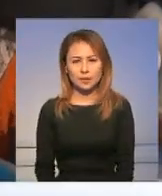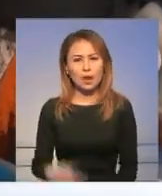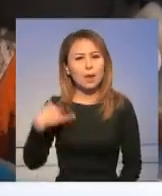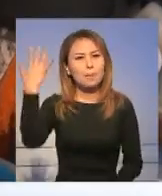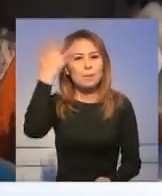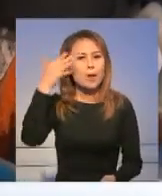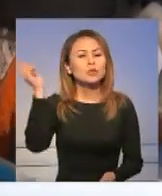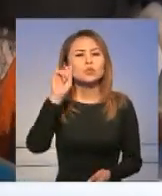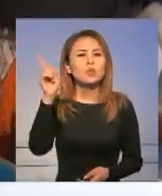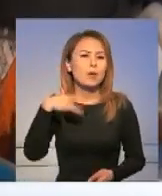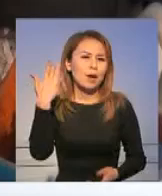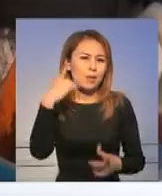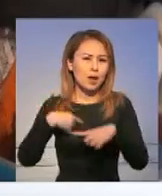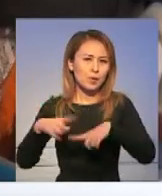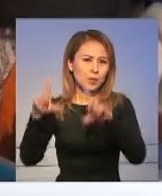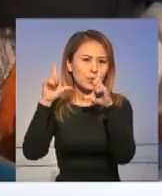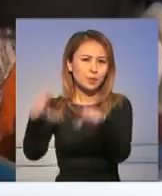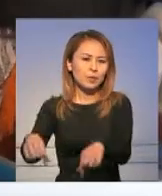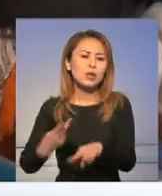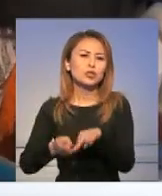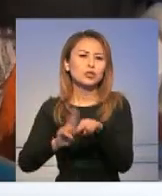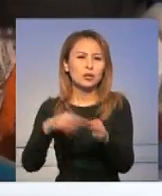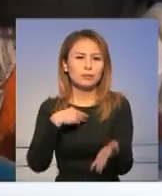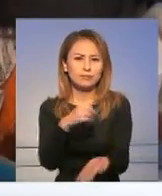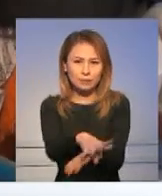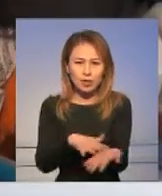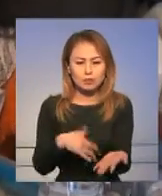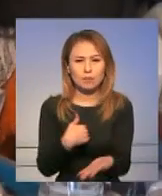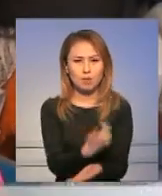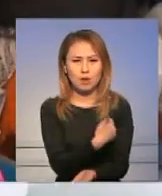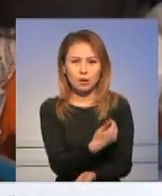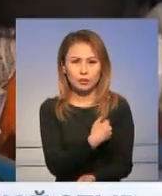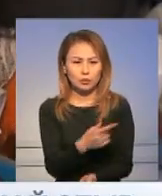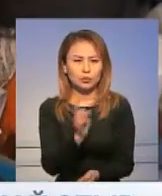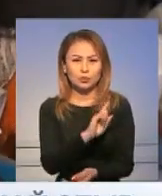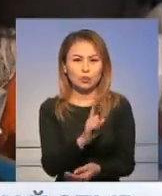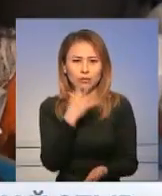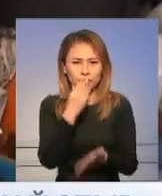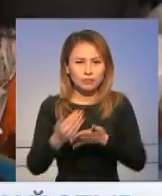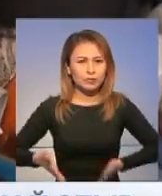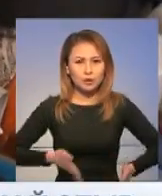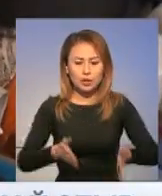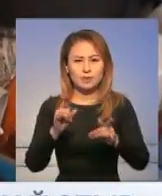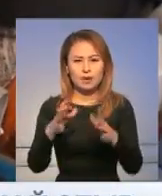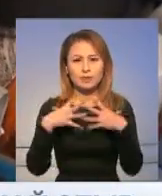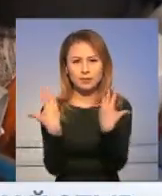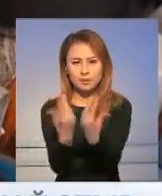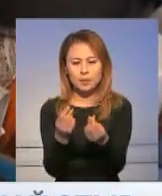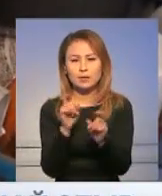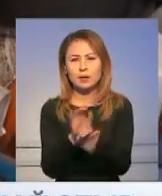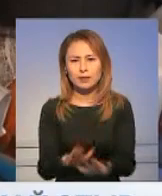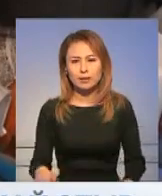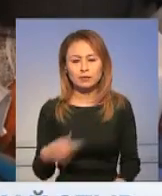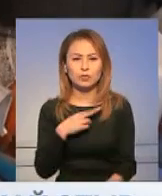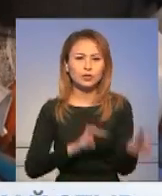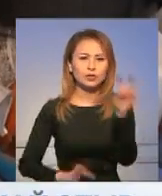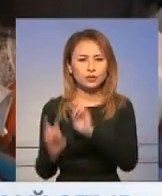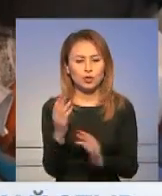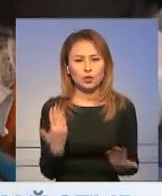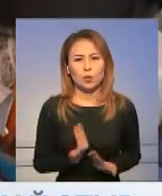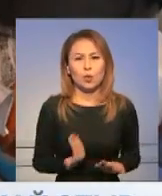Мақсатым ақышқа жету. Жолымды жалғастыра беруге құқығым бар деп ойлаймын. Өзім үшін, балаларым үшін жарқын өмір іздеп